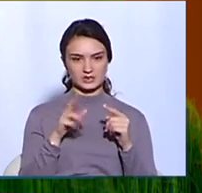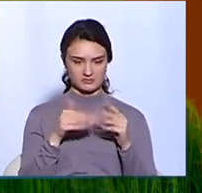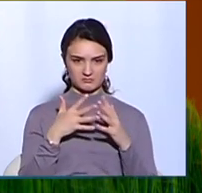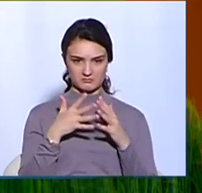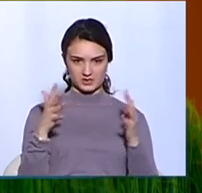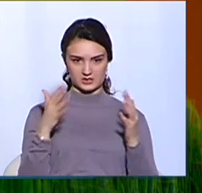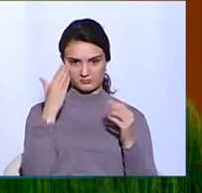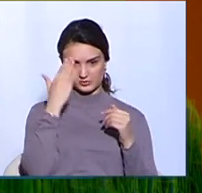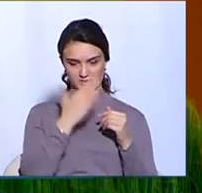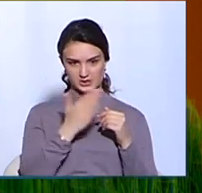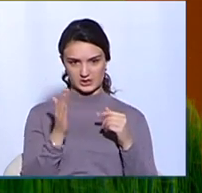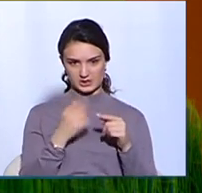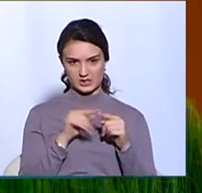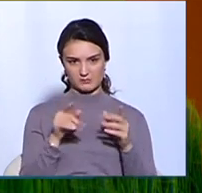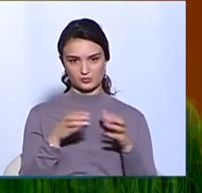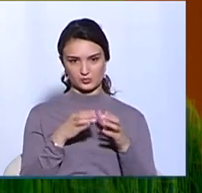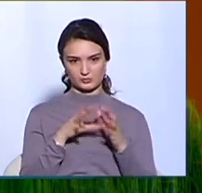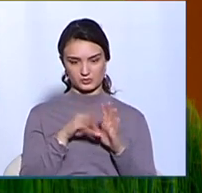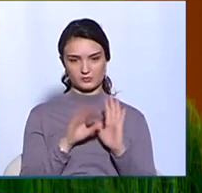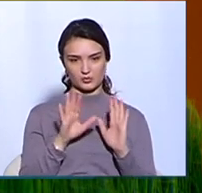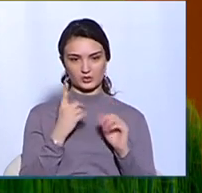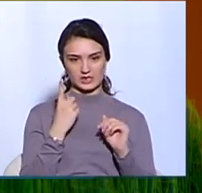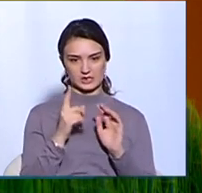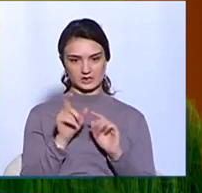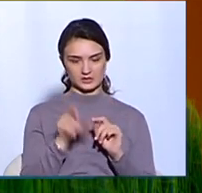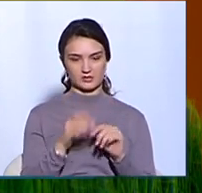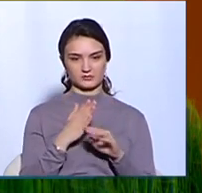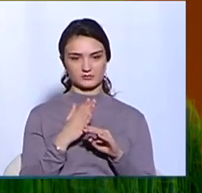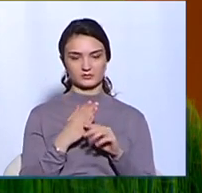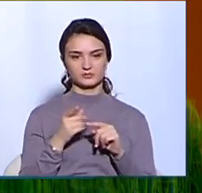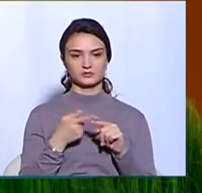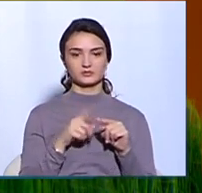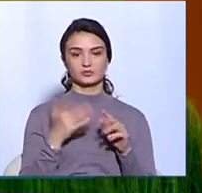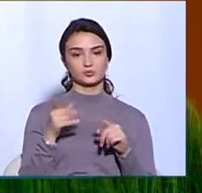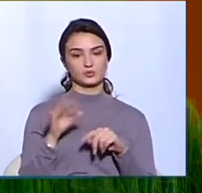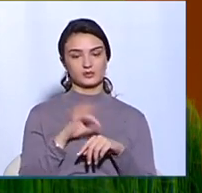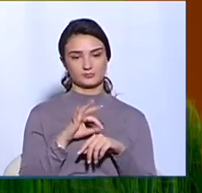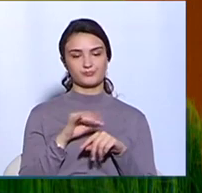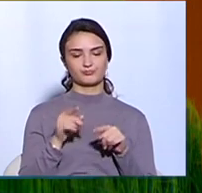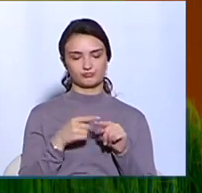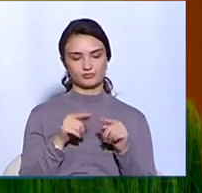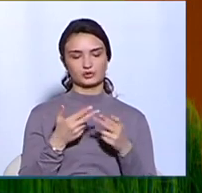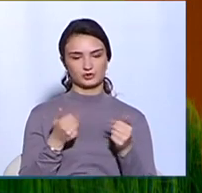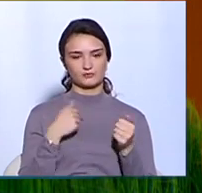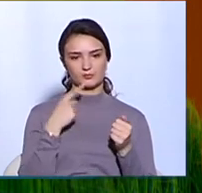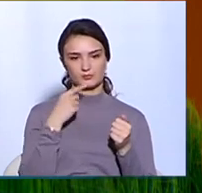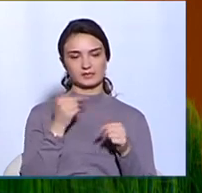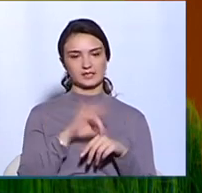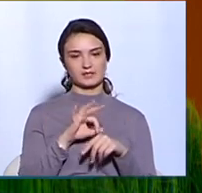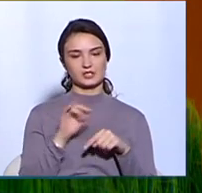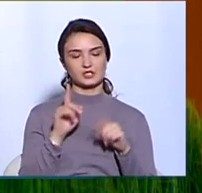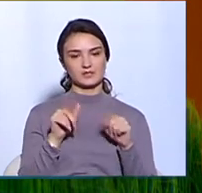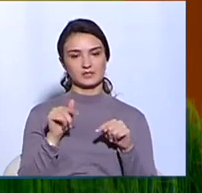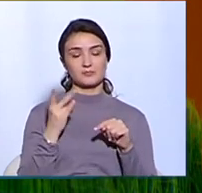და მეტი არის მოსახლე და აი ამ ჯგუფიდან მხოლოდ ერთს აღმოაჩნდება ესა თუ ის დიაგნოზი, მაშინ ჩვენ ამბობთ, რომ დაავადება